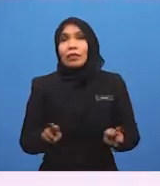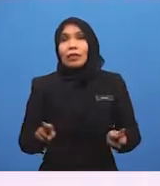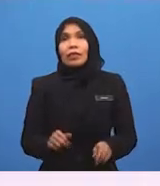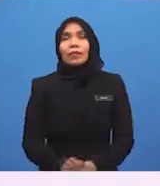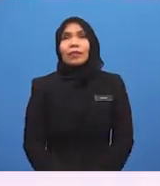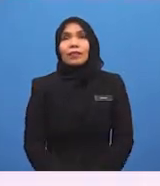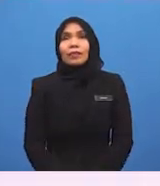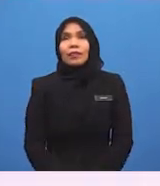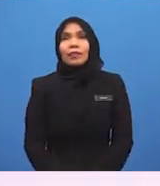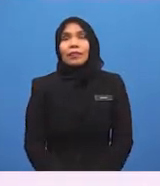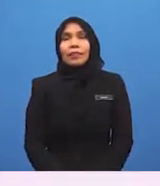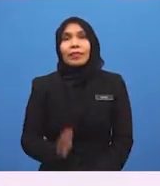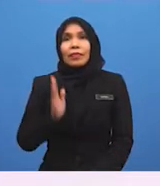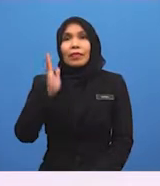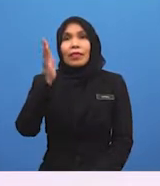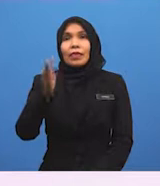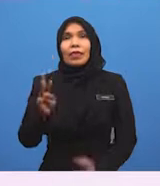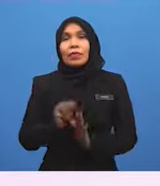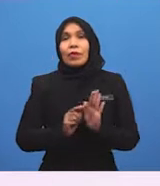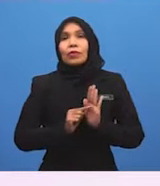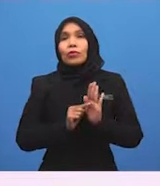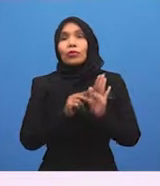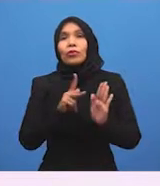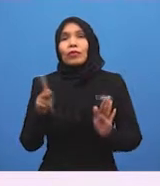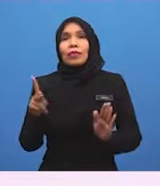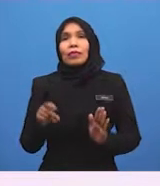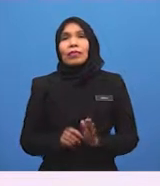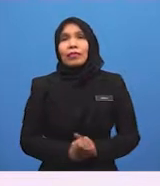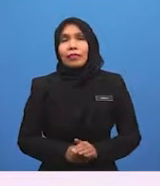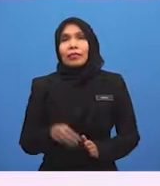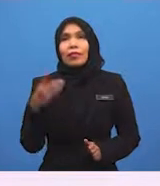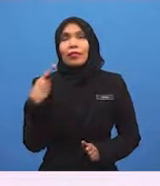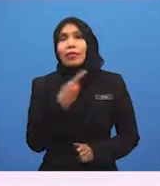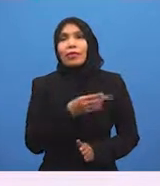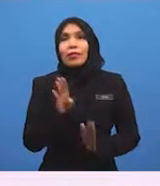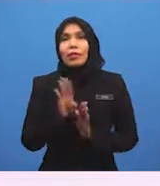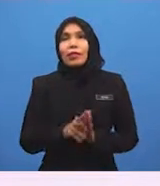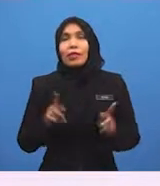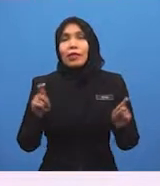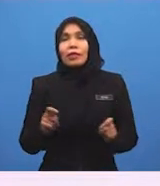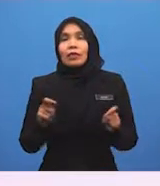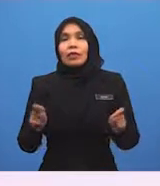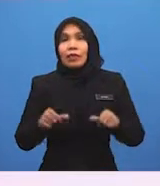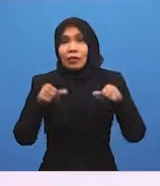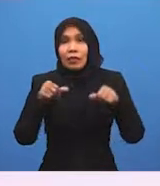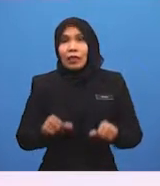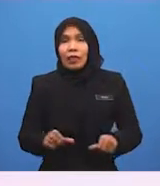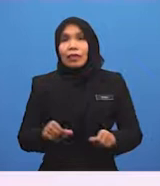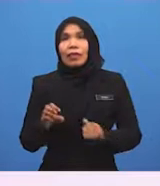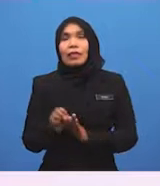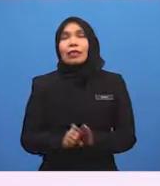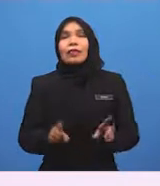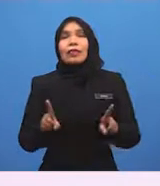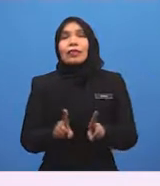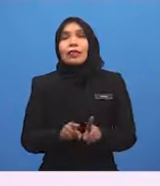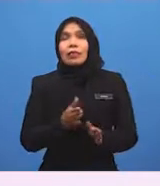sama rata akan menunjukkan kita bertindak secara adil sesama jiran,